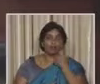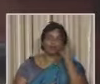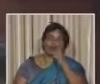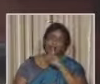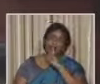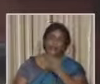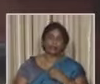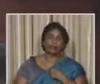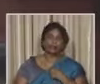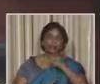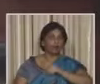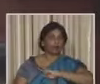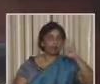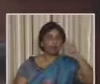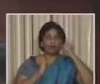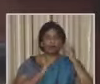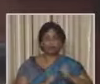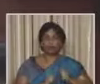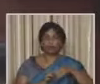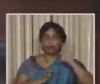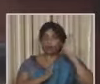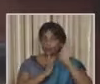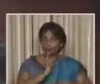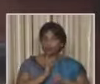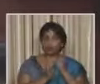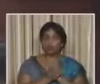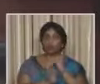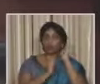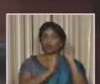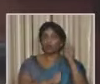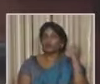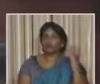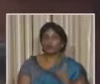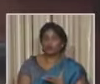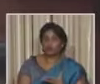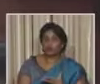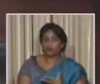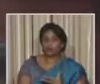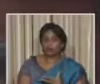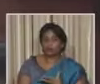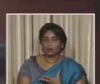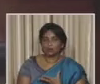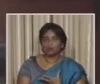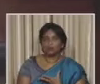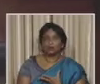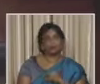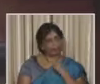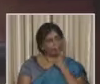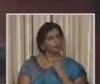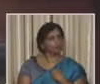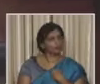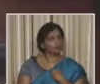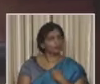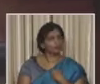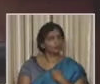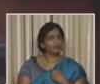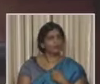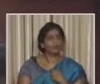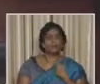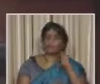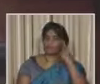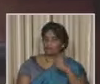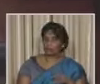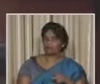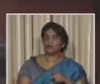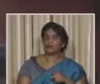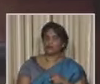வாபஸ் பெறுவதற்கான கடிதத்தை எப்போது கொடுத்தார்? அதை பாருங்கள், எங்களுக்கு கூறுங்கள். எனவே இந்த